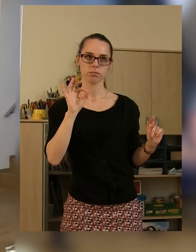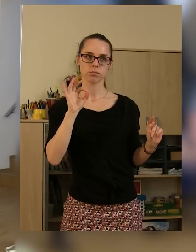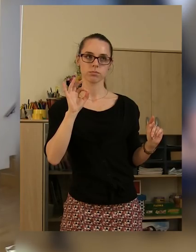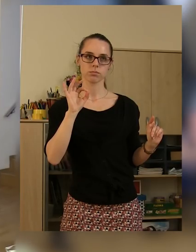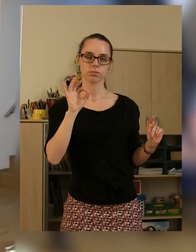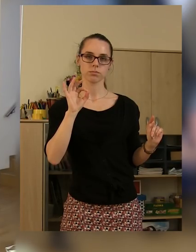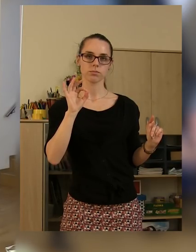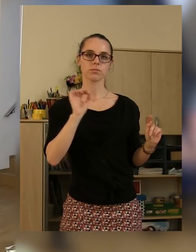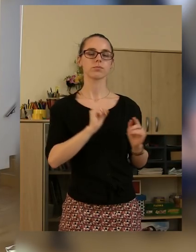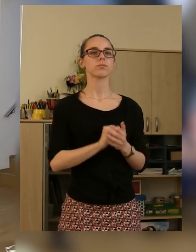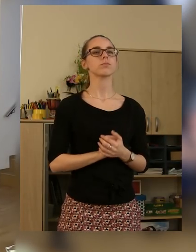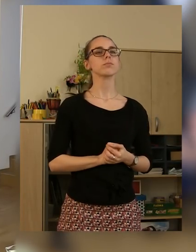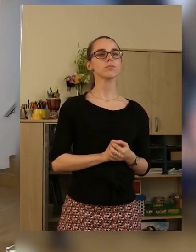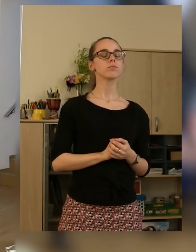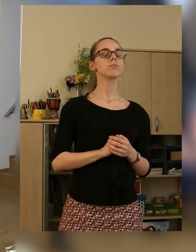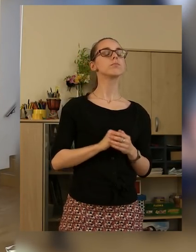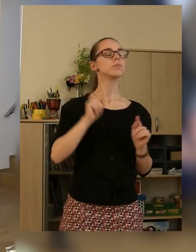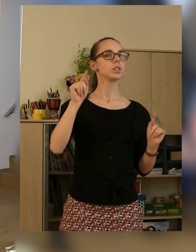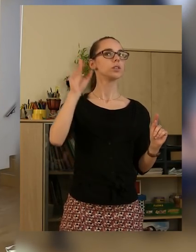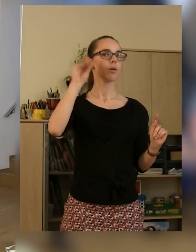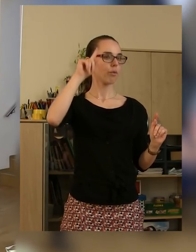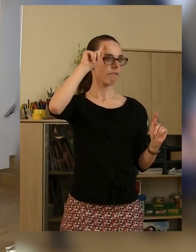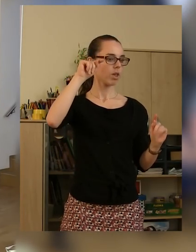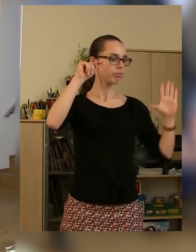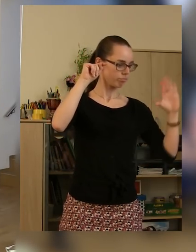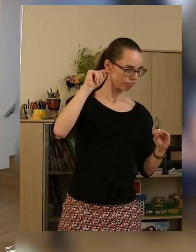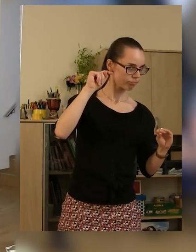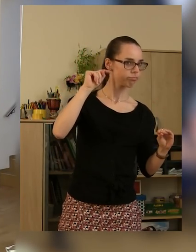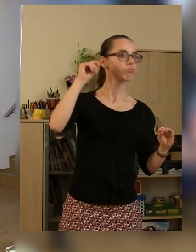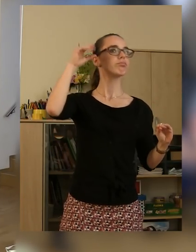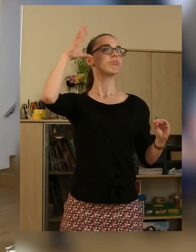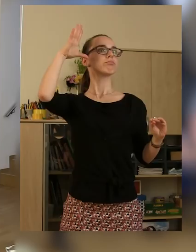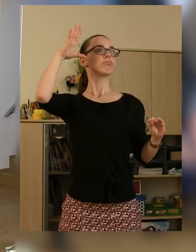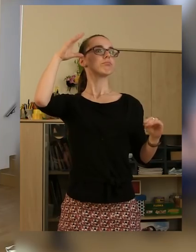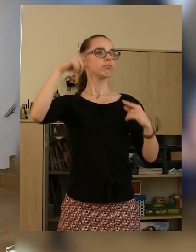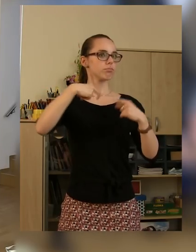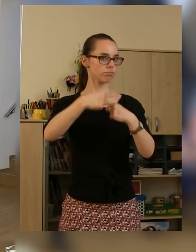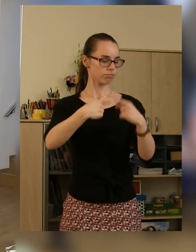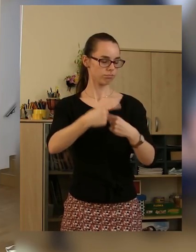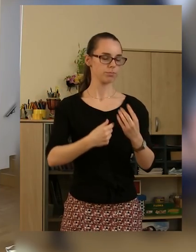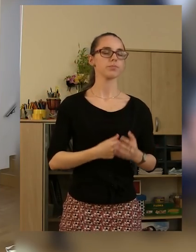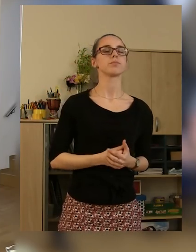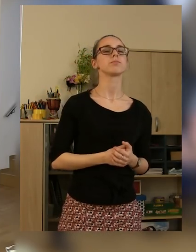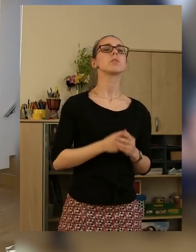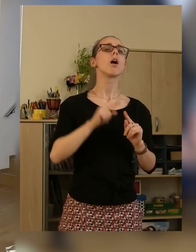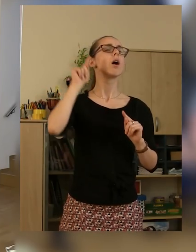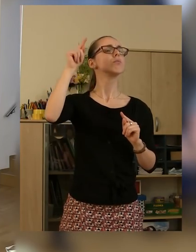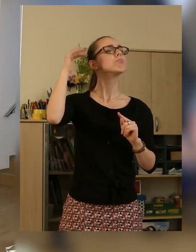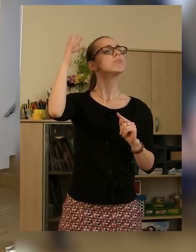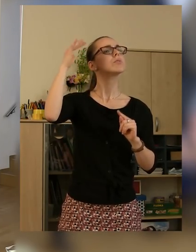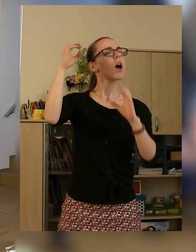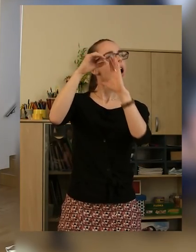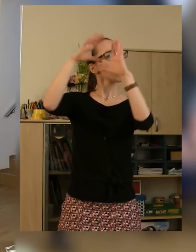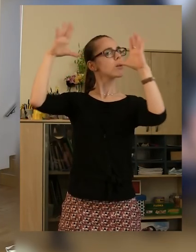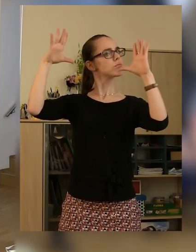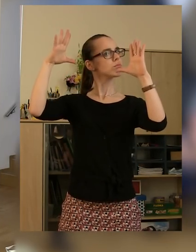Druhá věc, která je velmi užitečná pro to, abych mohl naslouchat svýmu snu, nebo abych k tomu měl nějaký